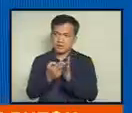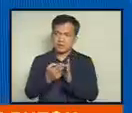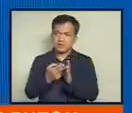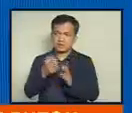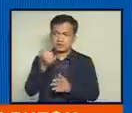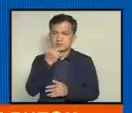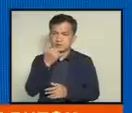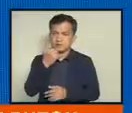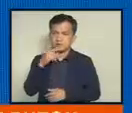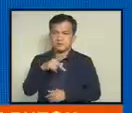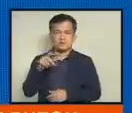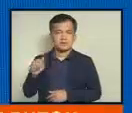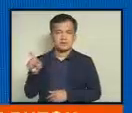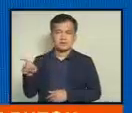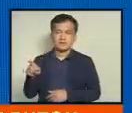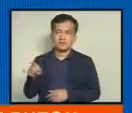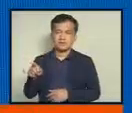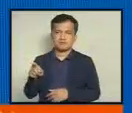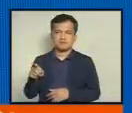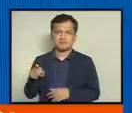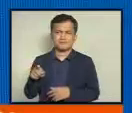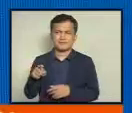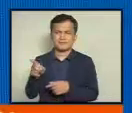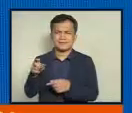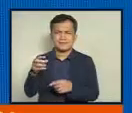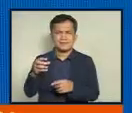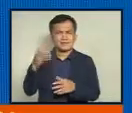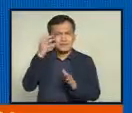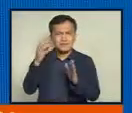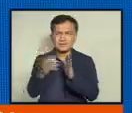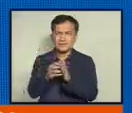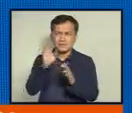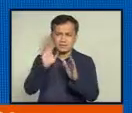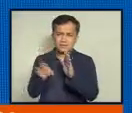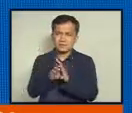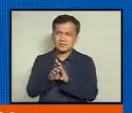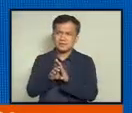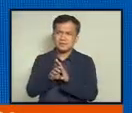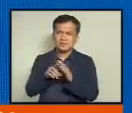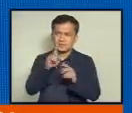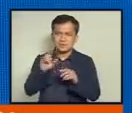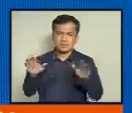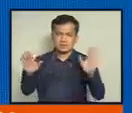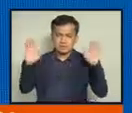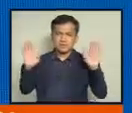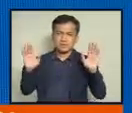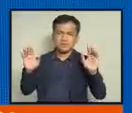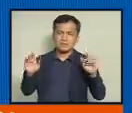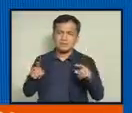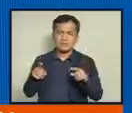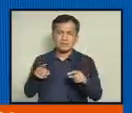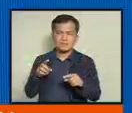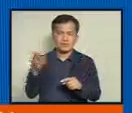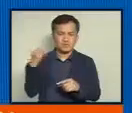mistake ng Philippine Army ang mga dinuktor na larawan ng rebel surrenderies na nag-viral noong weekend. Sabi